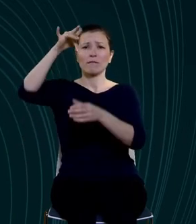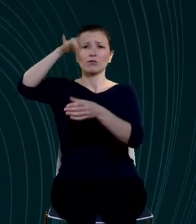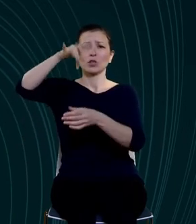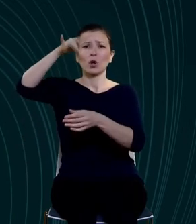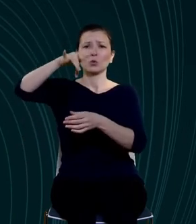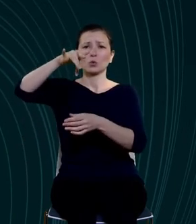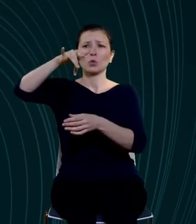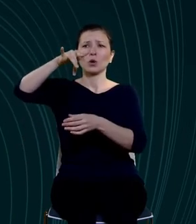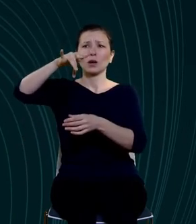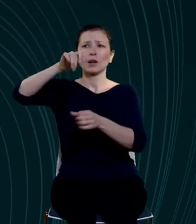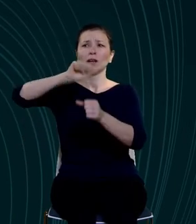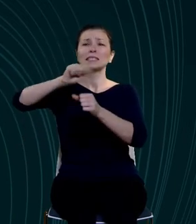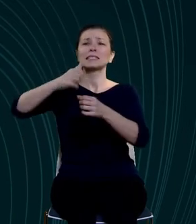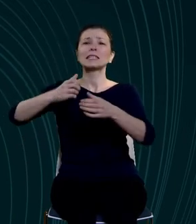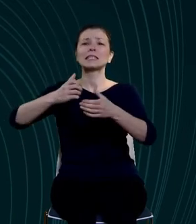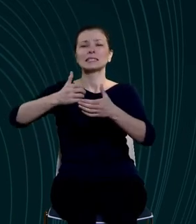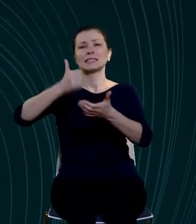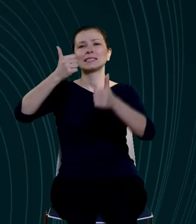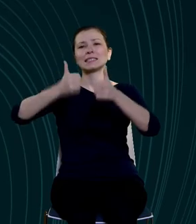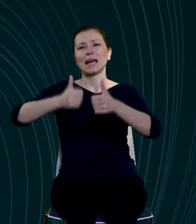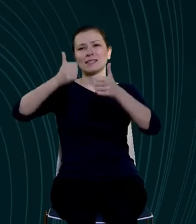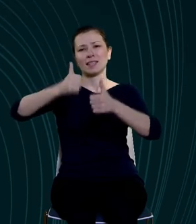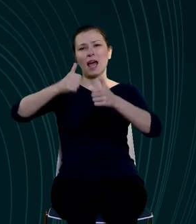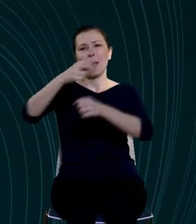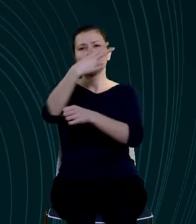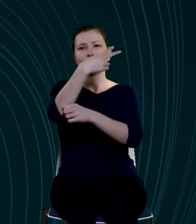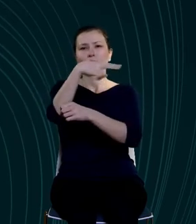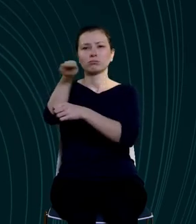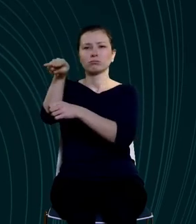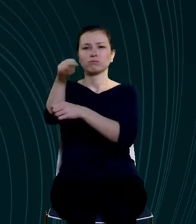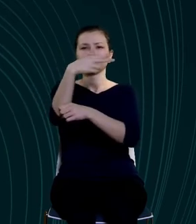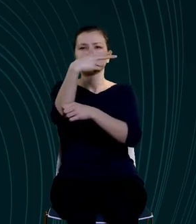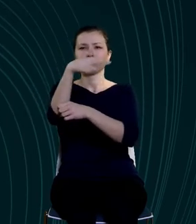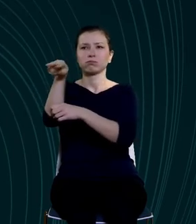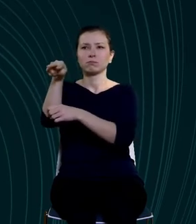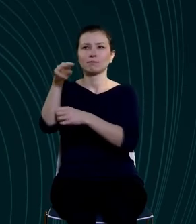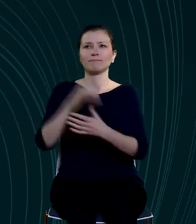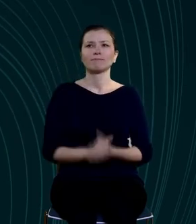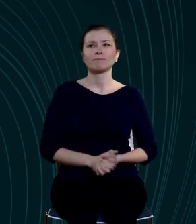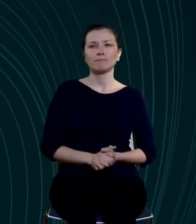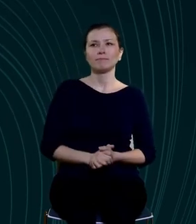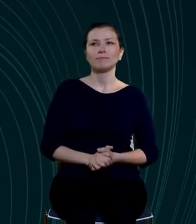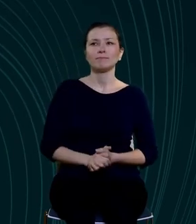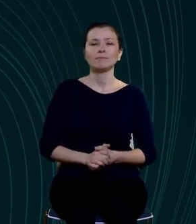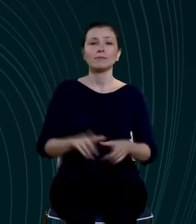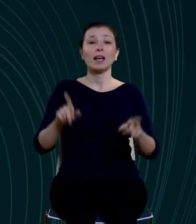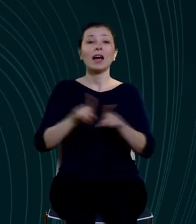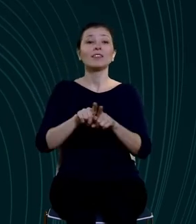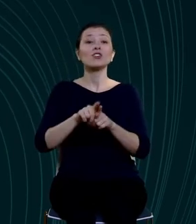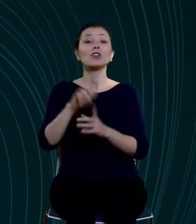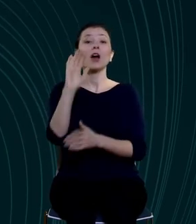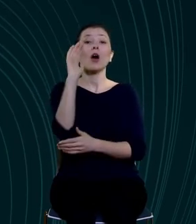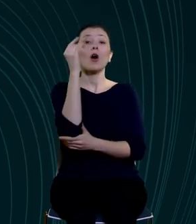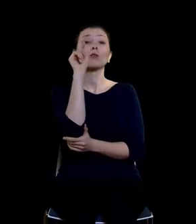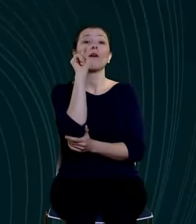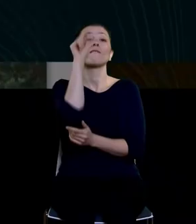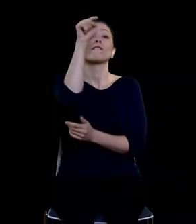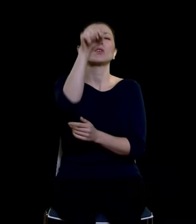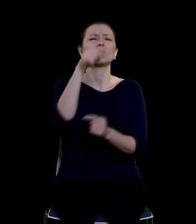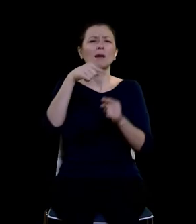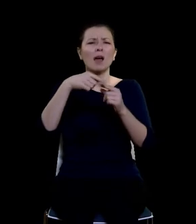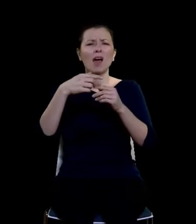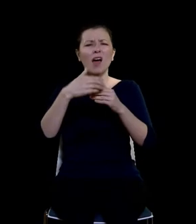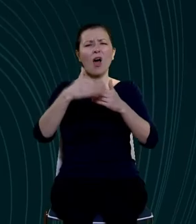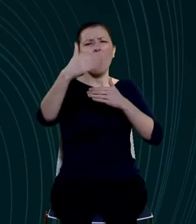jest stacja monitorująca, natomiast w tej chwili widać widok też z okna, około 150